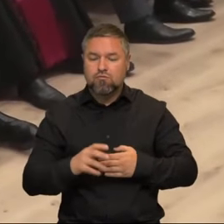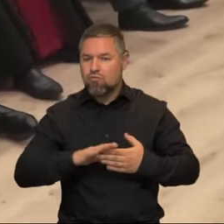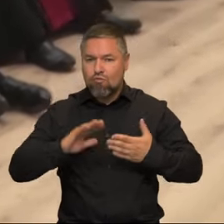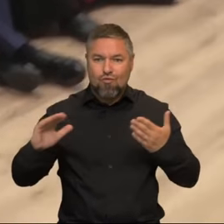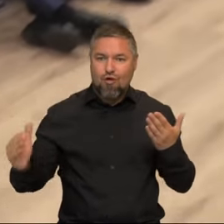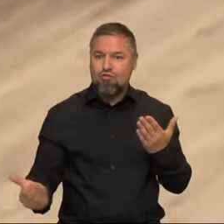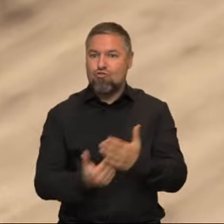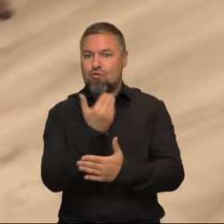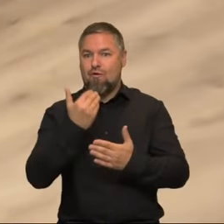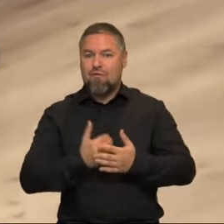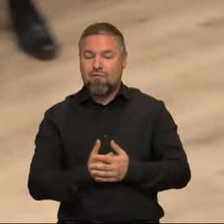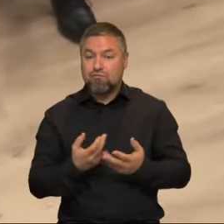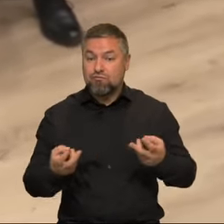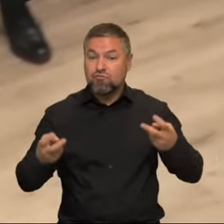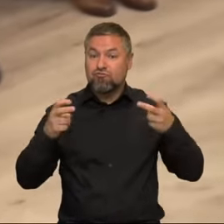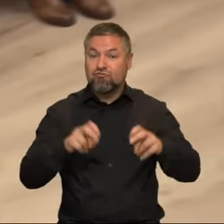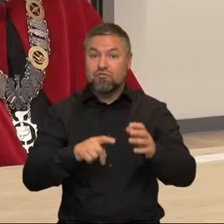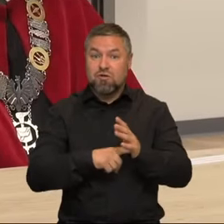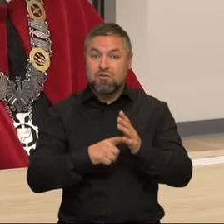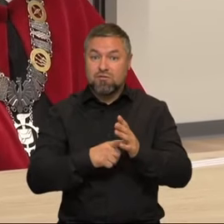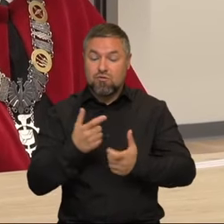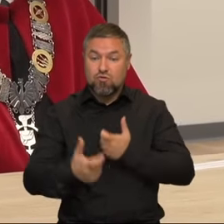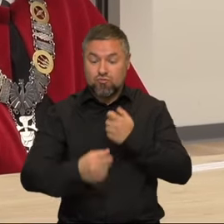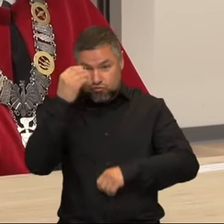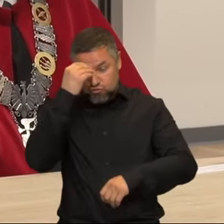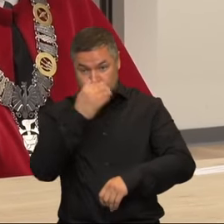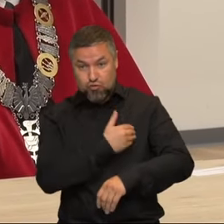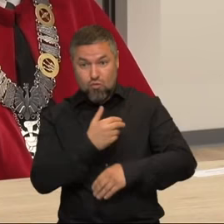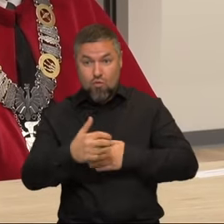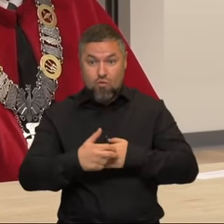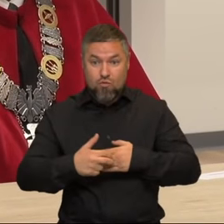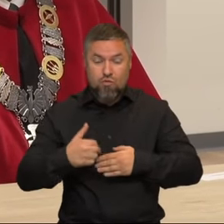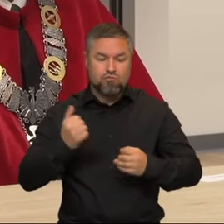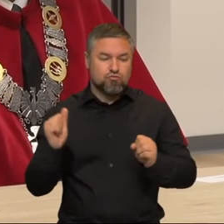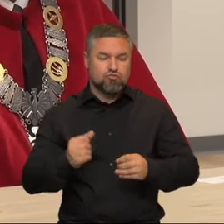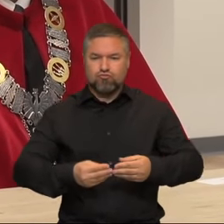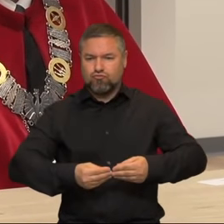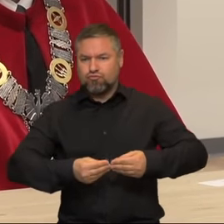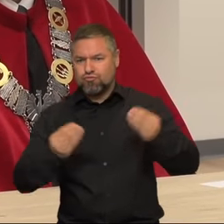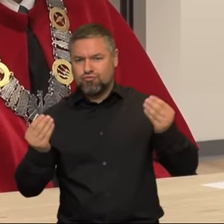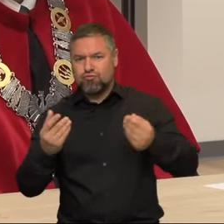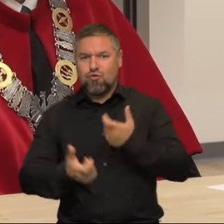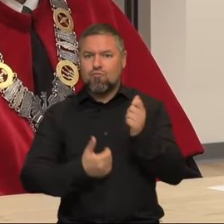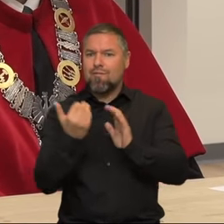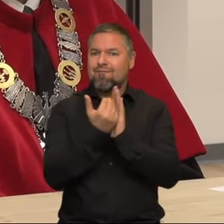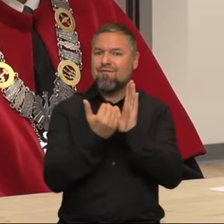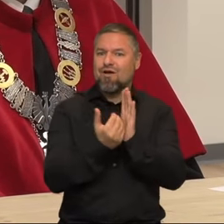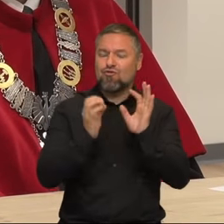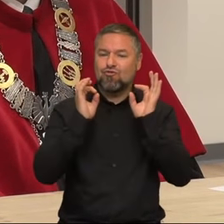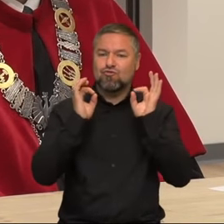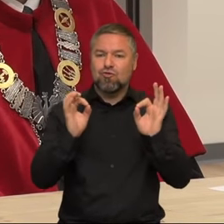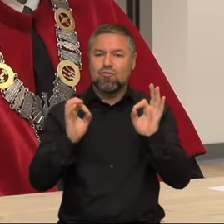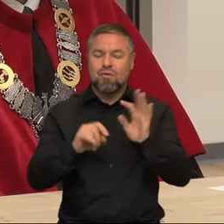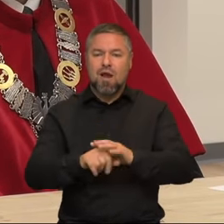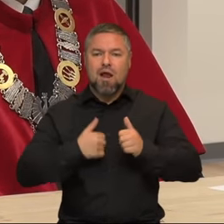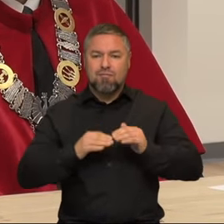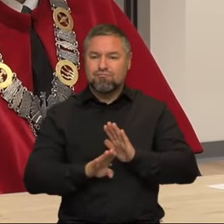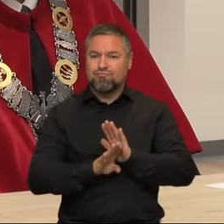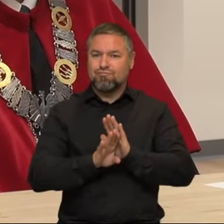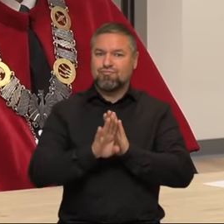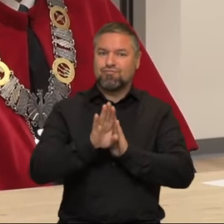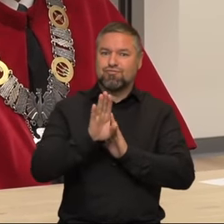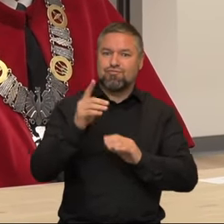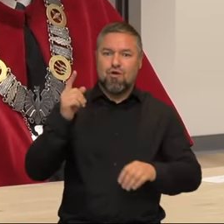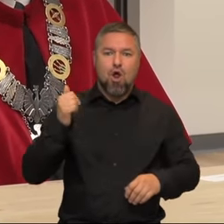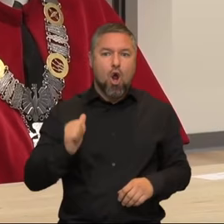nowemu. Utworzona wtedy interdyscyplinarna szkoła doktorska prężnie się rozwija i tworzy optymalne warunki do podnoszenia